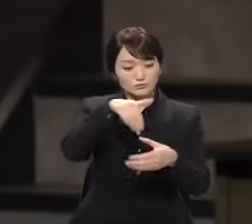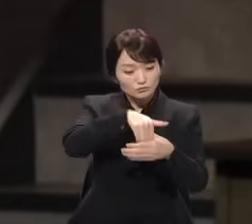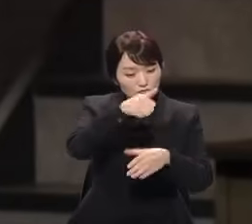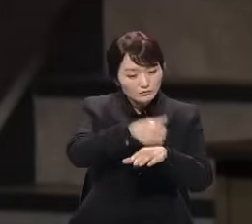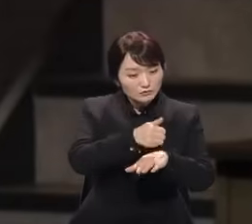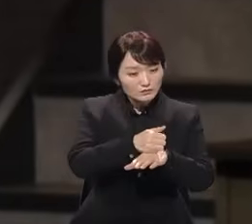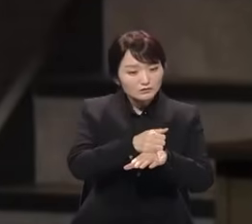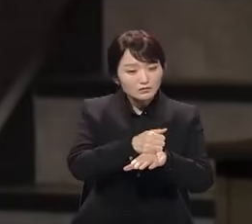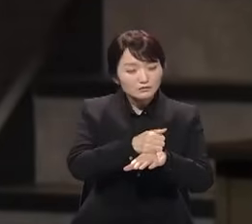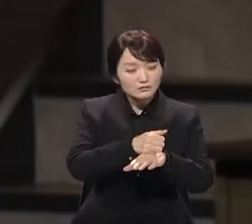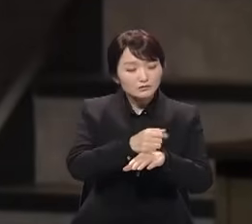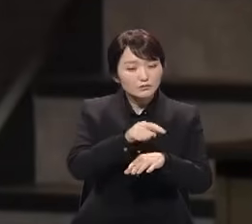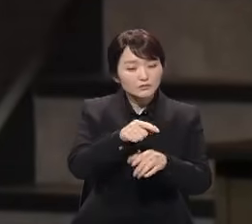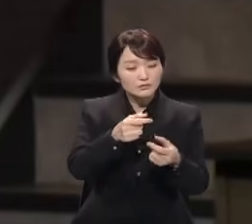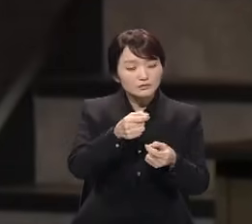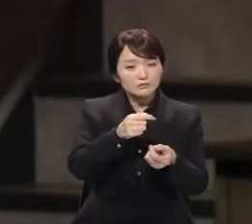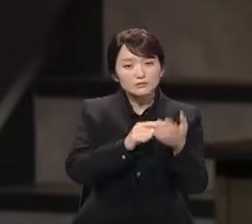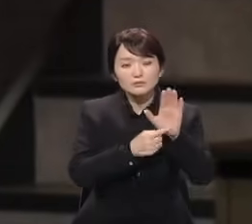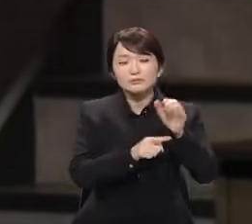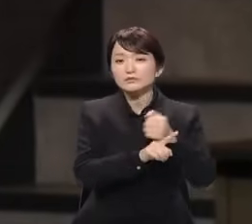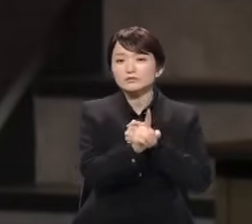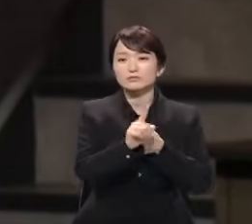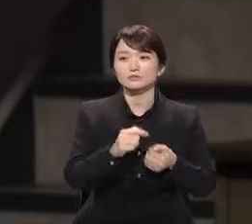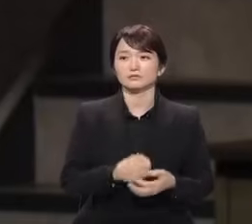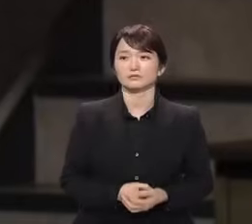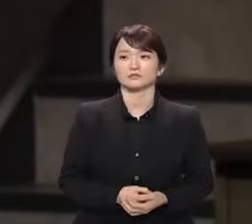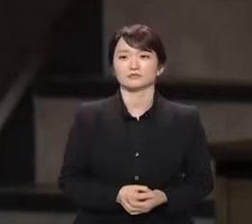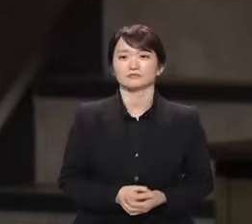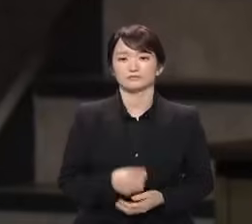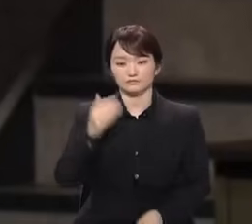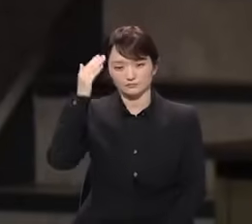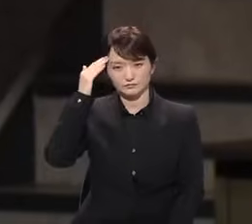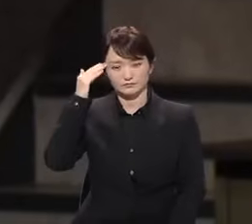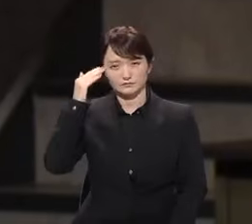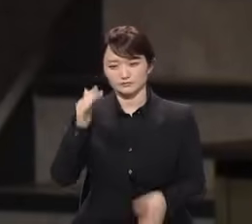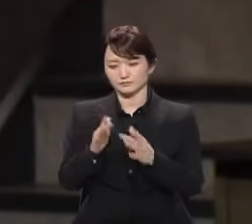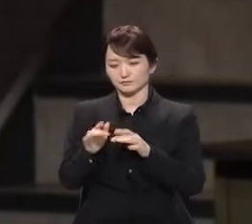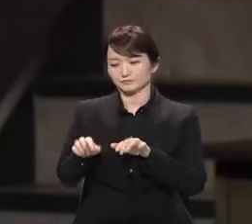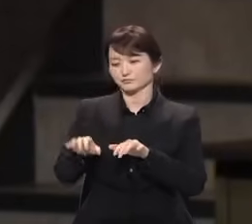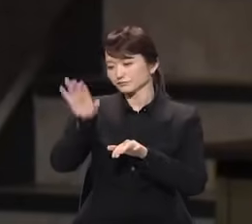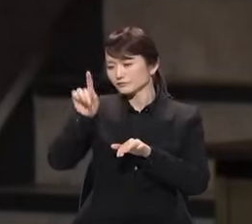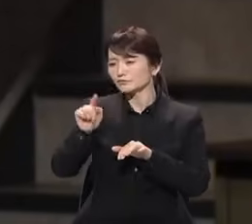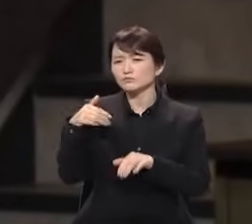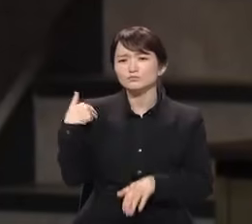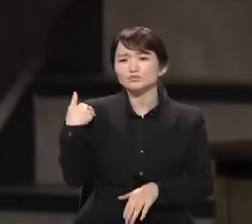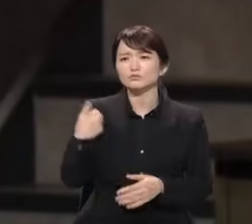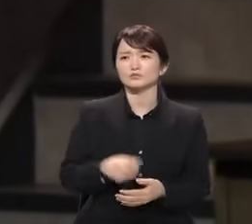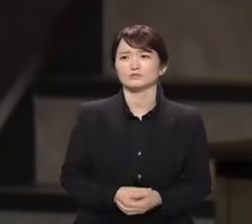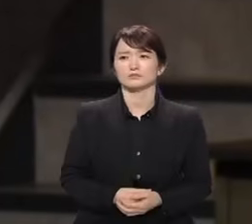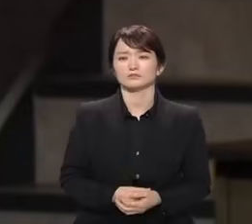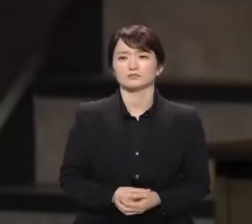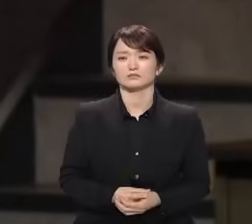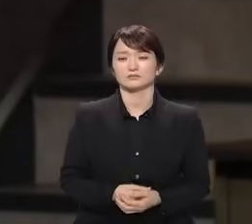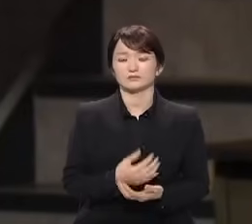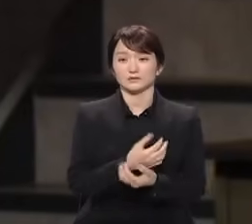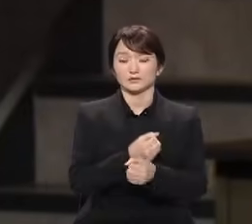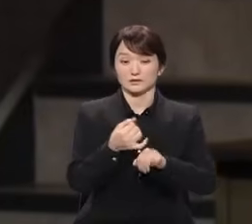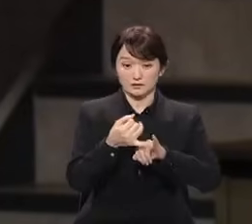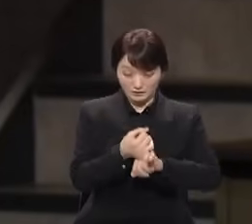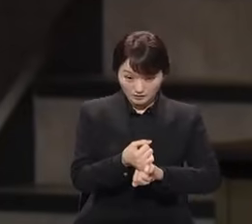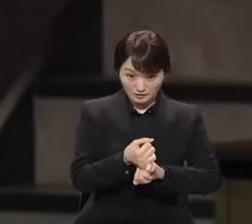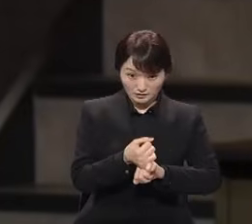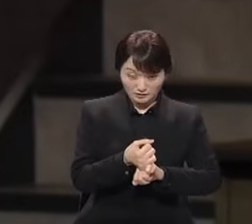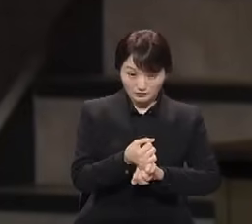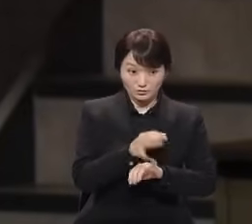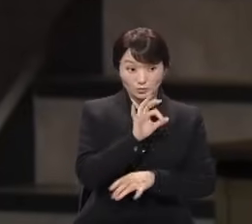모르겠고. 그러니까 지금 우리나라 누리꾼들은 정말 이해할 수가 없다. 컨펌 메일까지 다 보내서 그 먼 데를